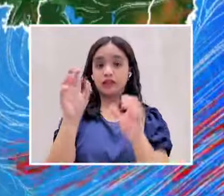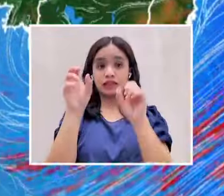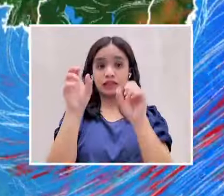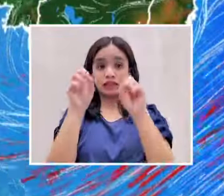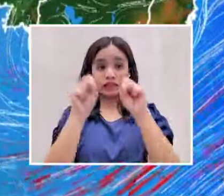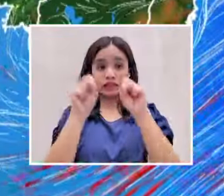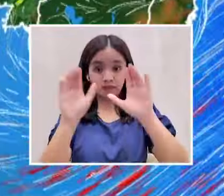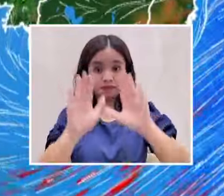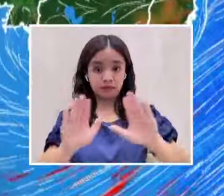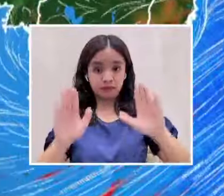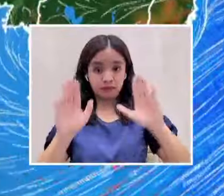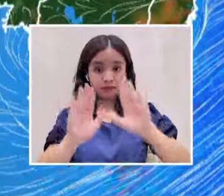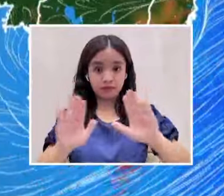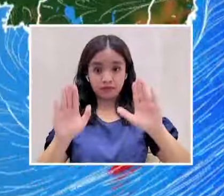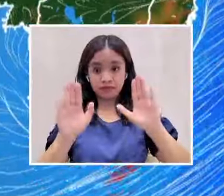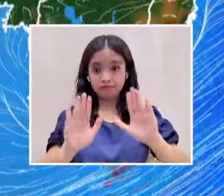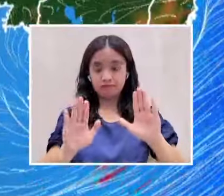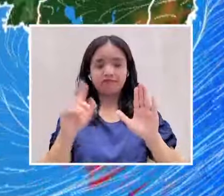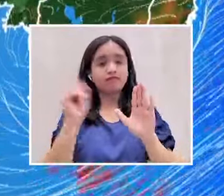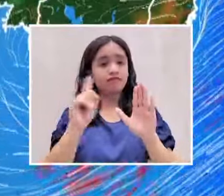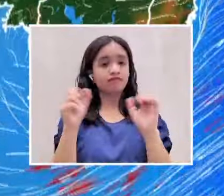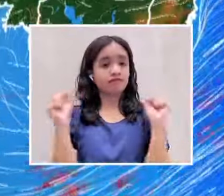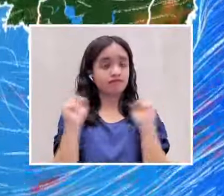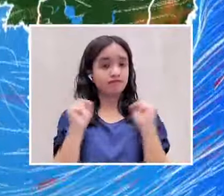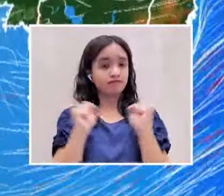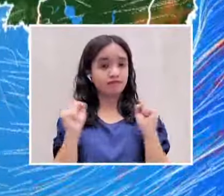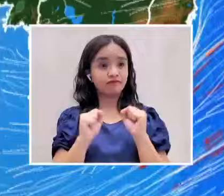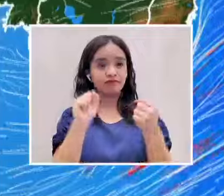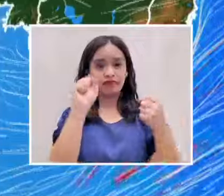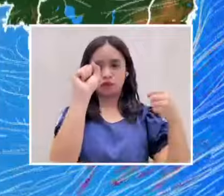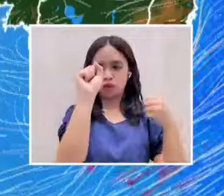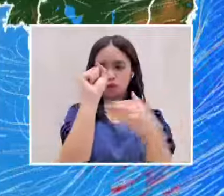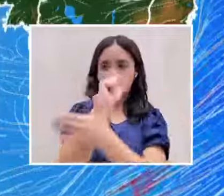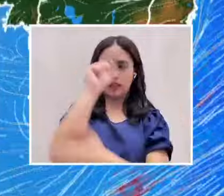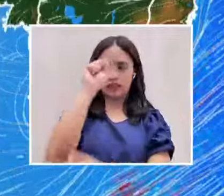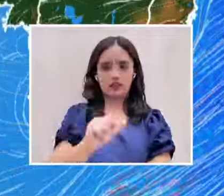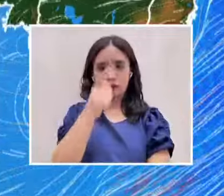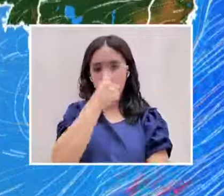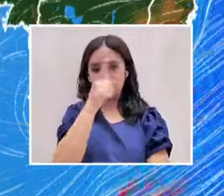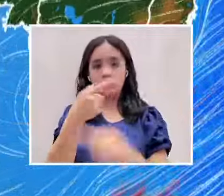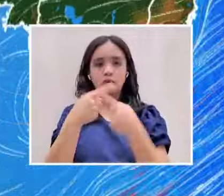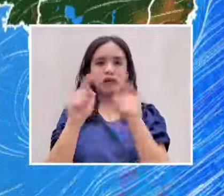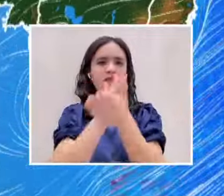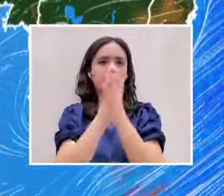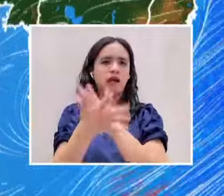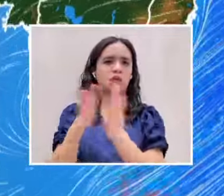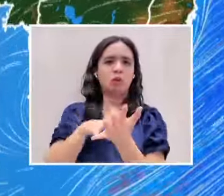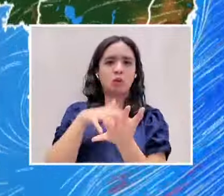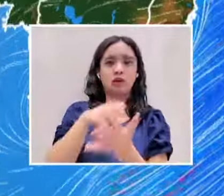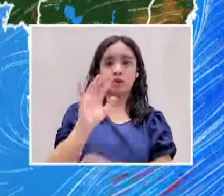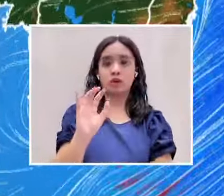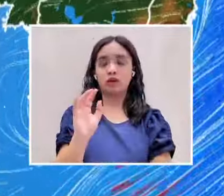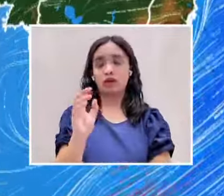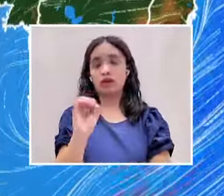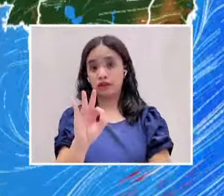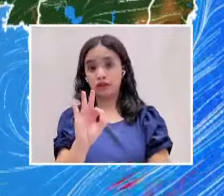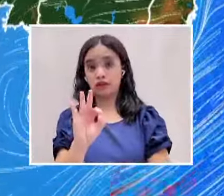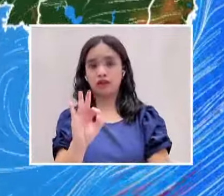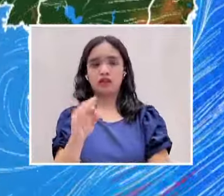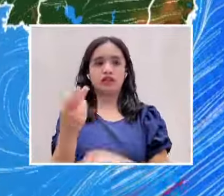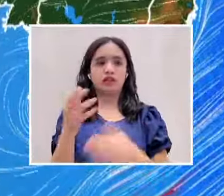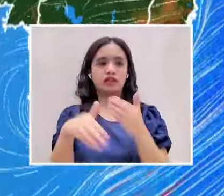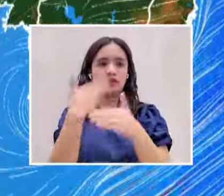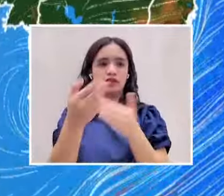ay aabot na rin po itong amihan sa Southern Luzon, pero hihina na po yan pagsapit o pagpasok ng susunod na